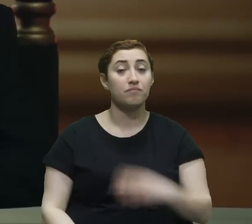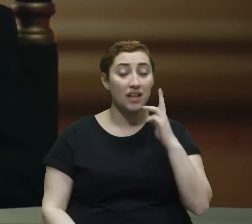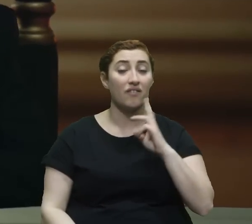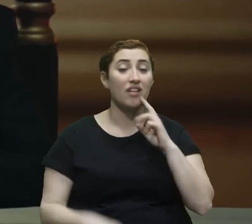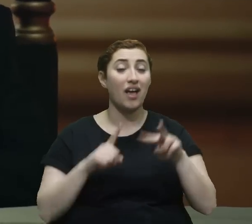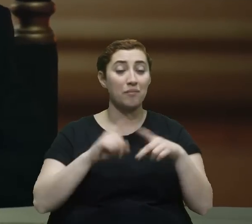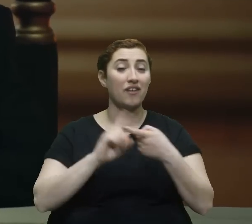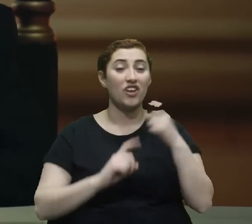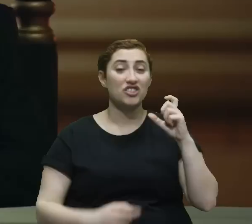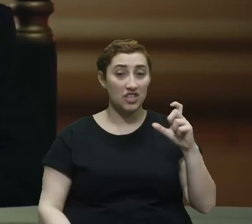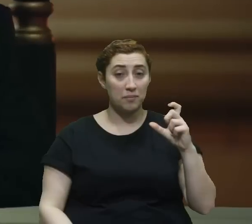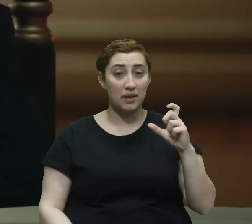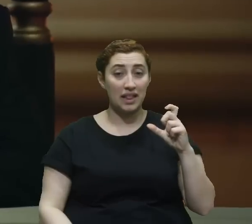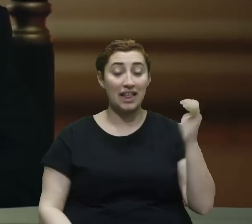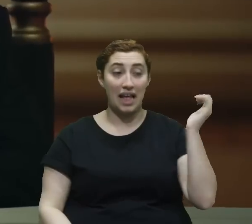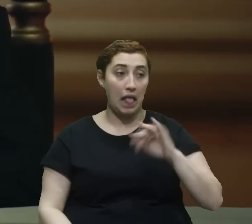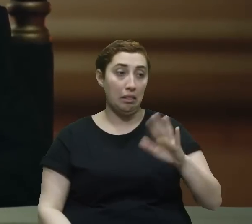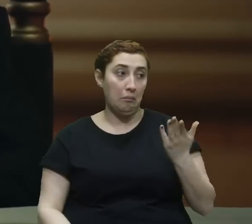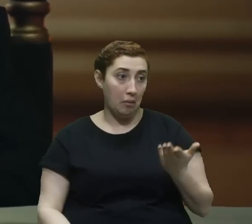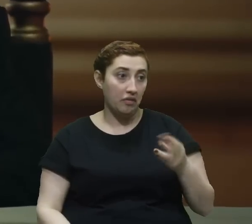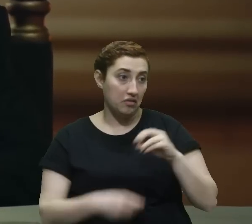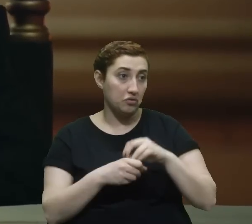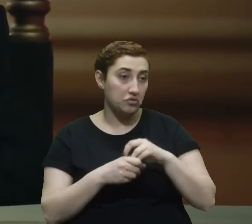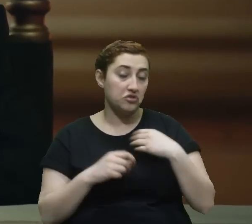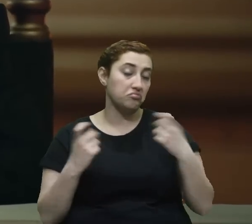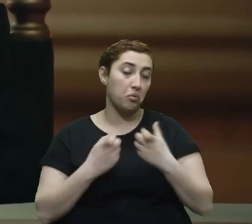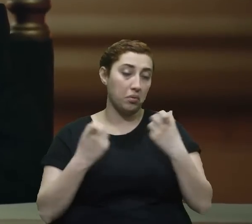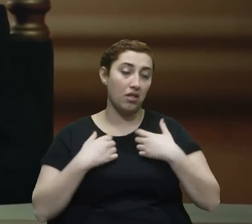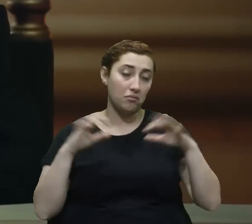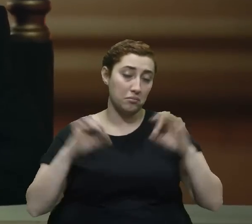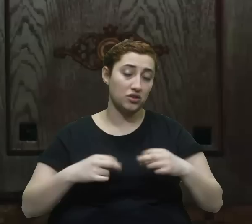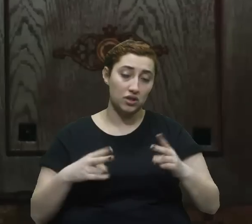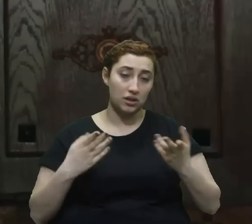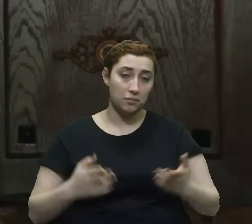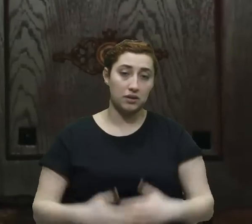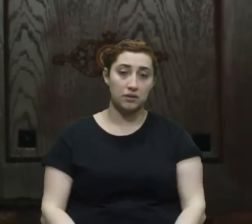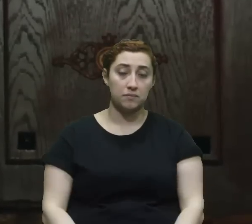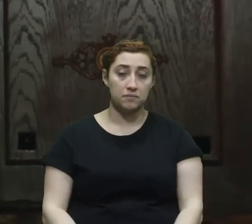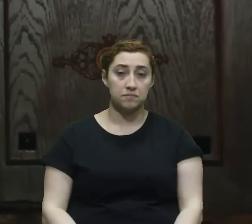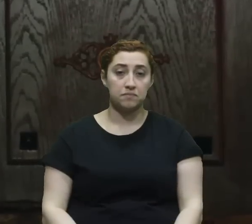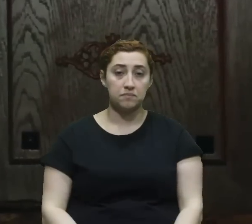Efendi Akbar ve Cemil, gelmediğine göre toplantıyı açıyorum.